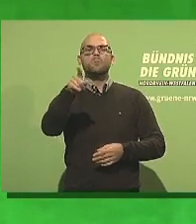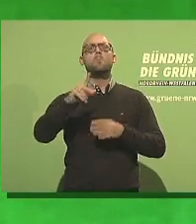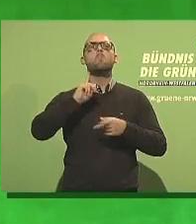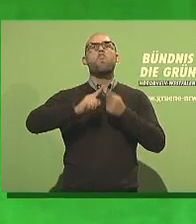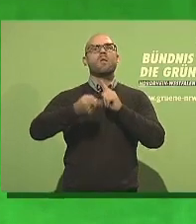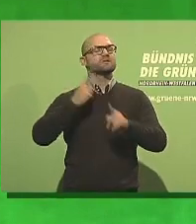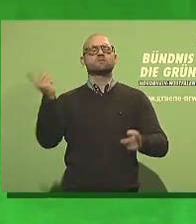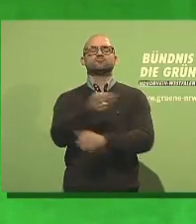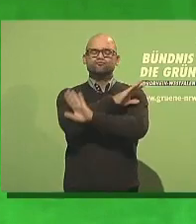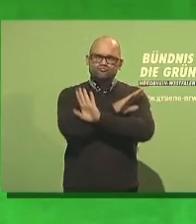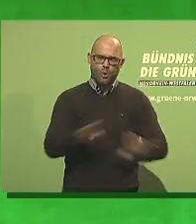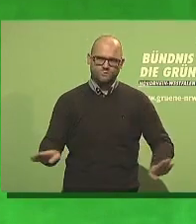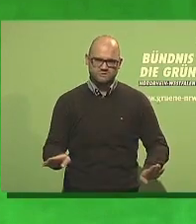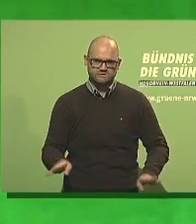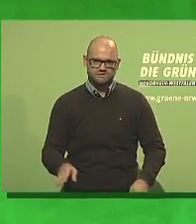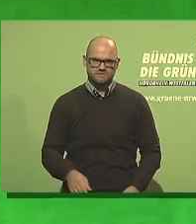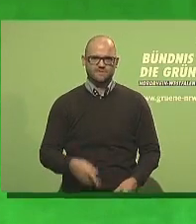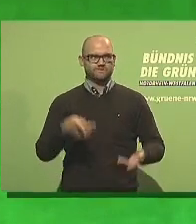Klientelpolitik.